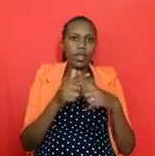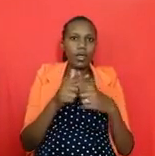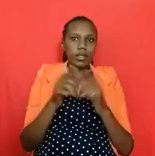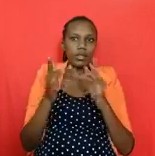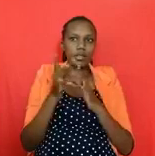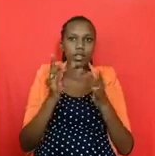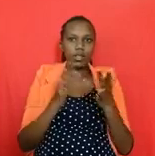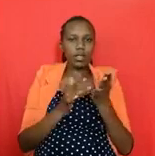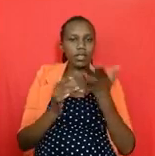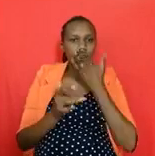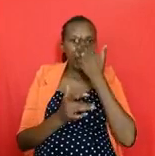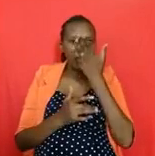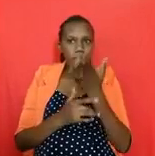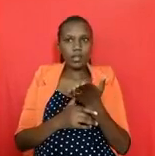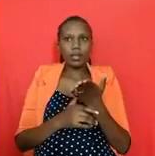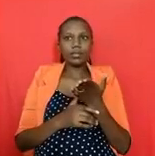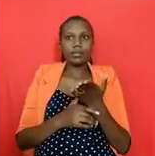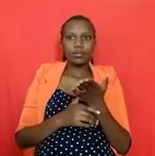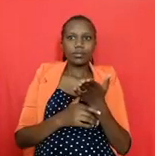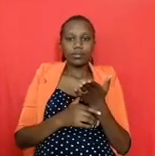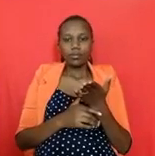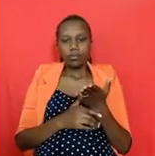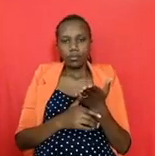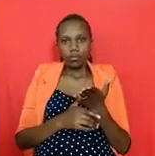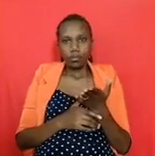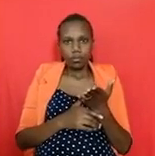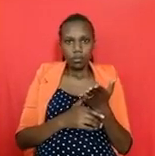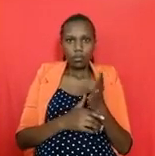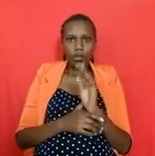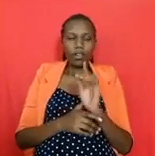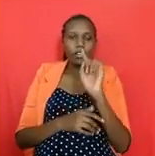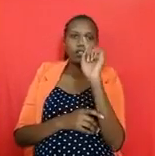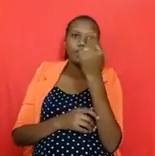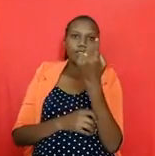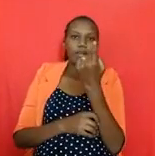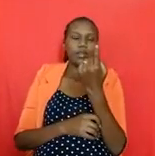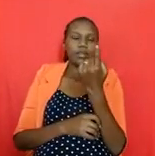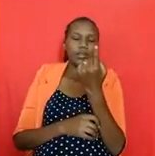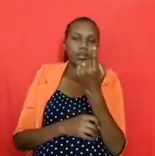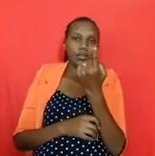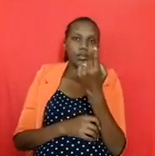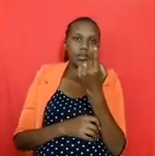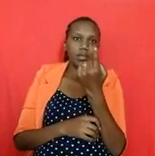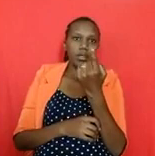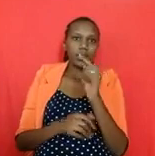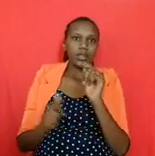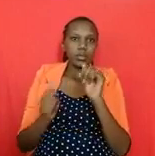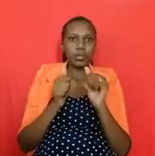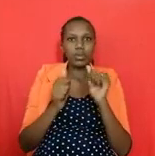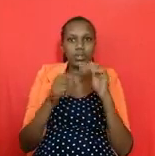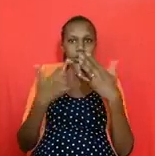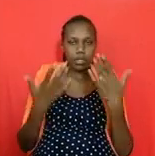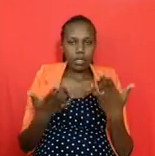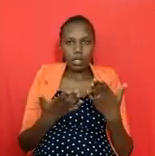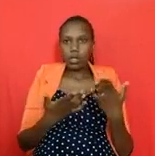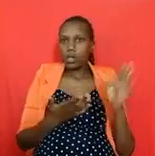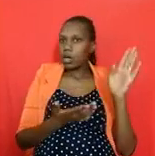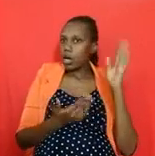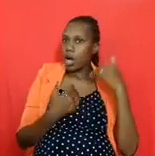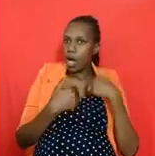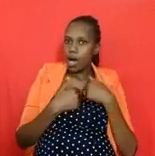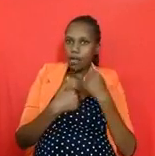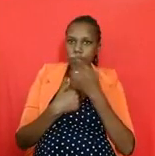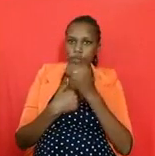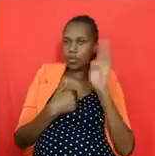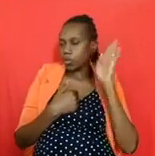jesu agĩcokia atĩrĩrĩ rĩrĩa rĩa mbere nĩ rĩrĩ igua we